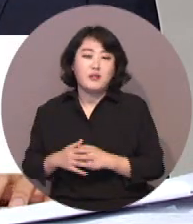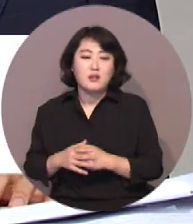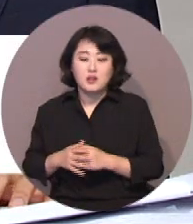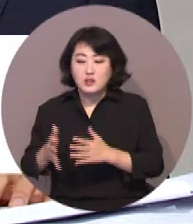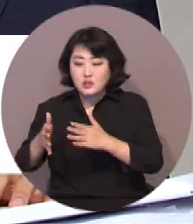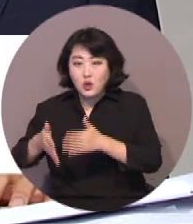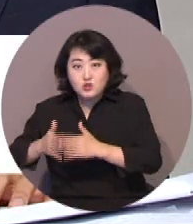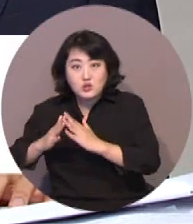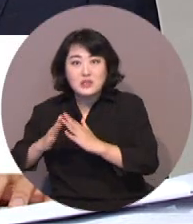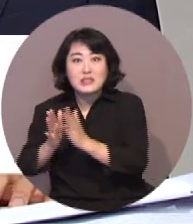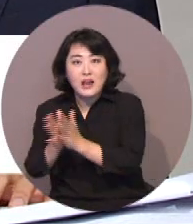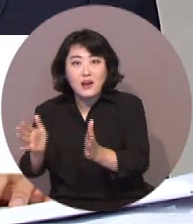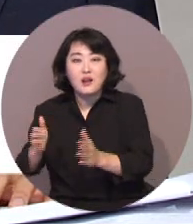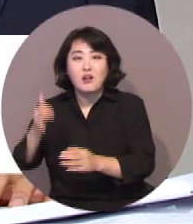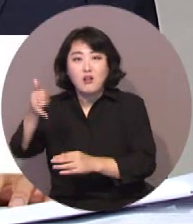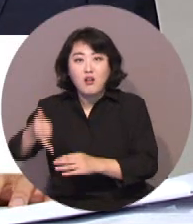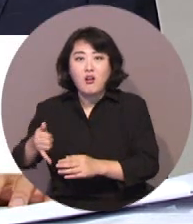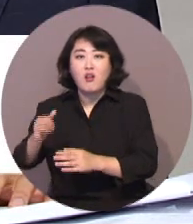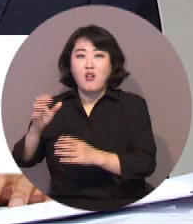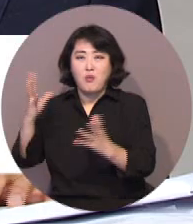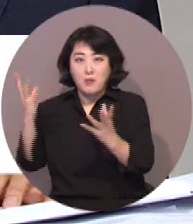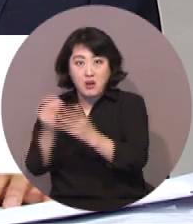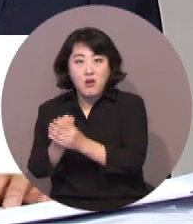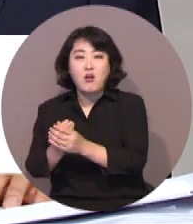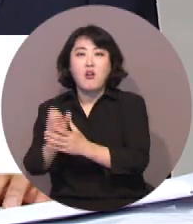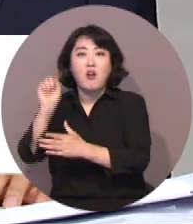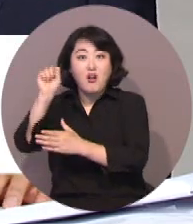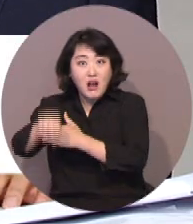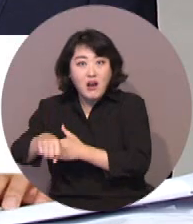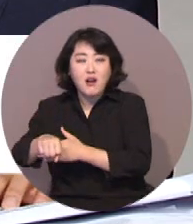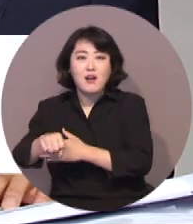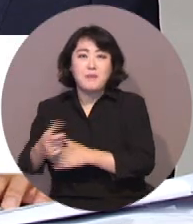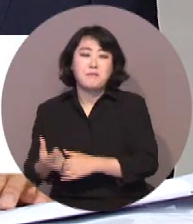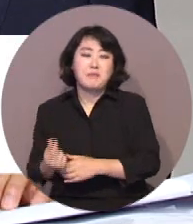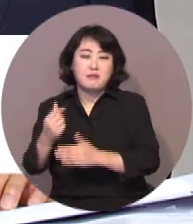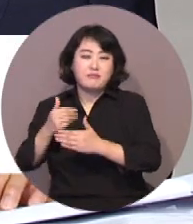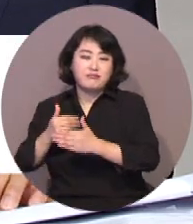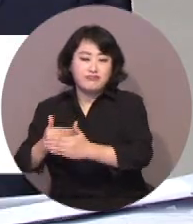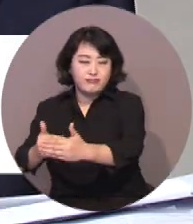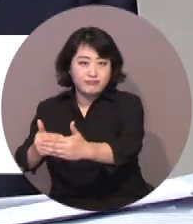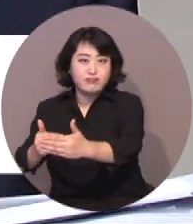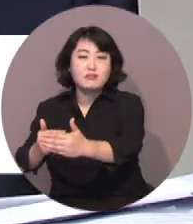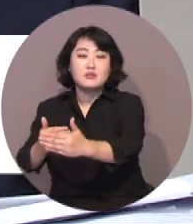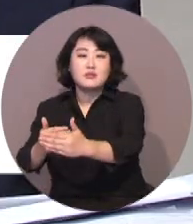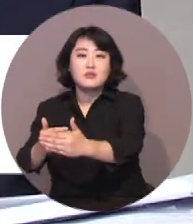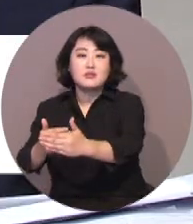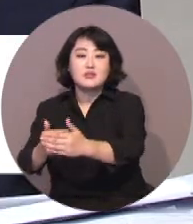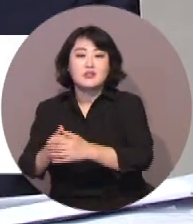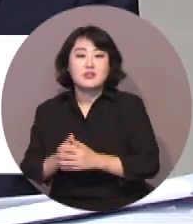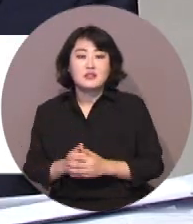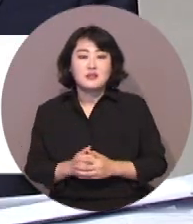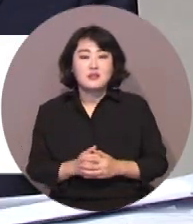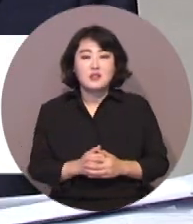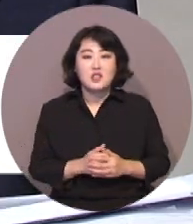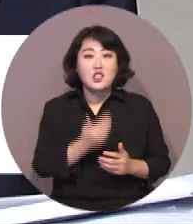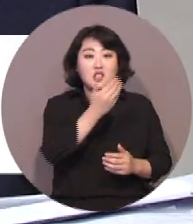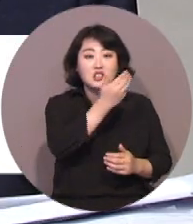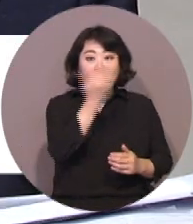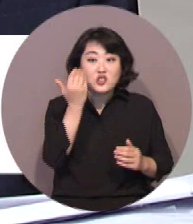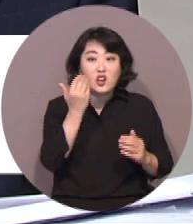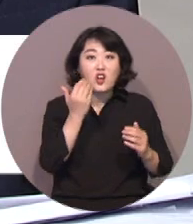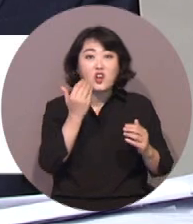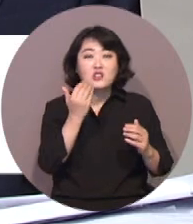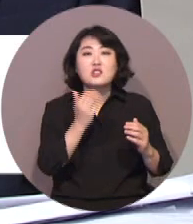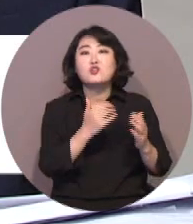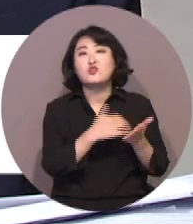착공 준공 이노바 이런 부분을 빨리 신속하게 청림 같은 경우에는 절충